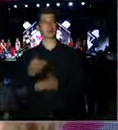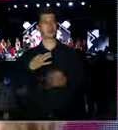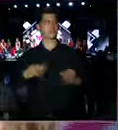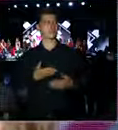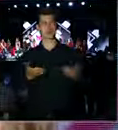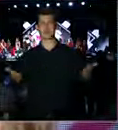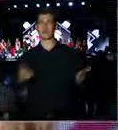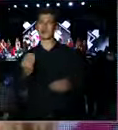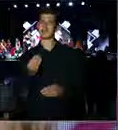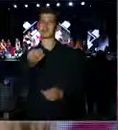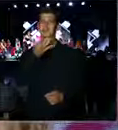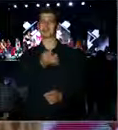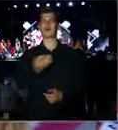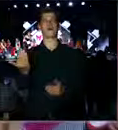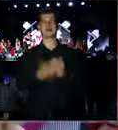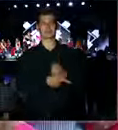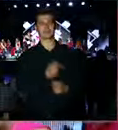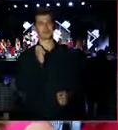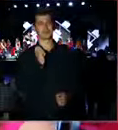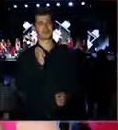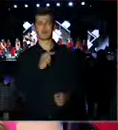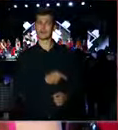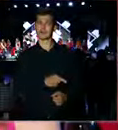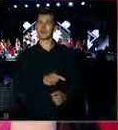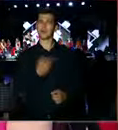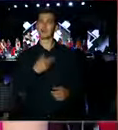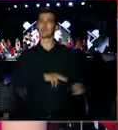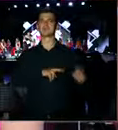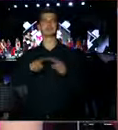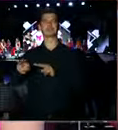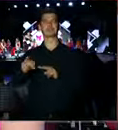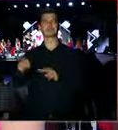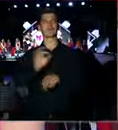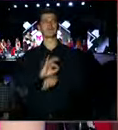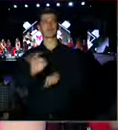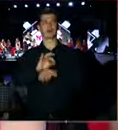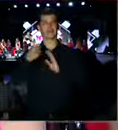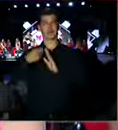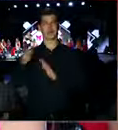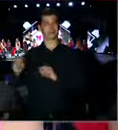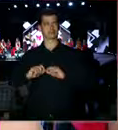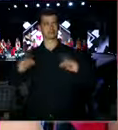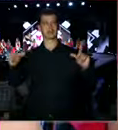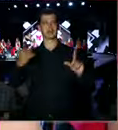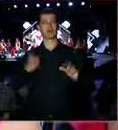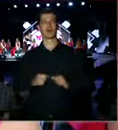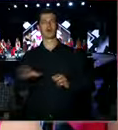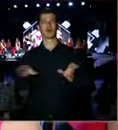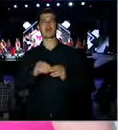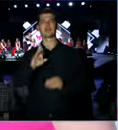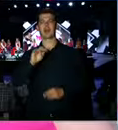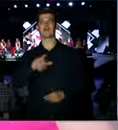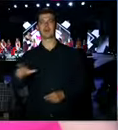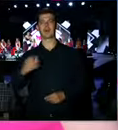ja jeszcze zapytam ostatnią naszą miss. Brałyście udział w projekcie filmowym z Rafałem